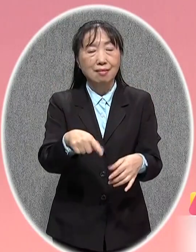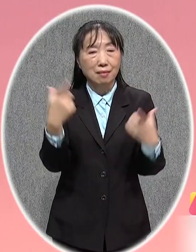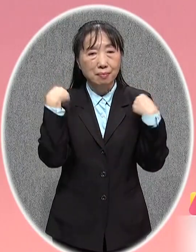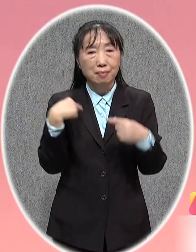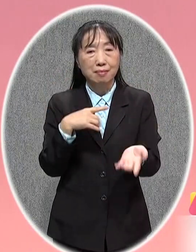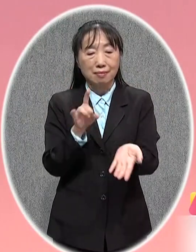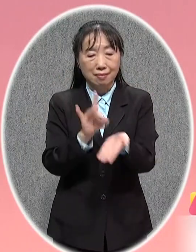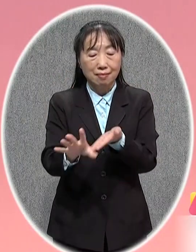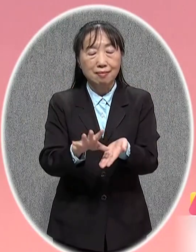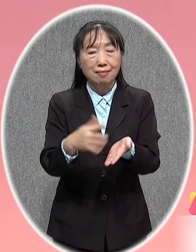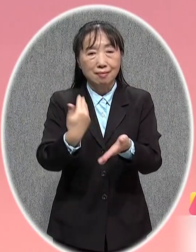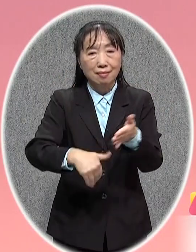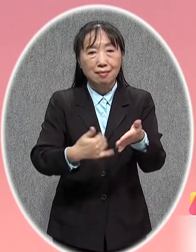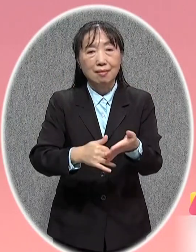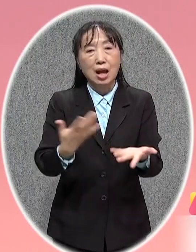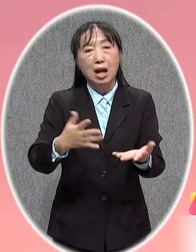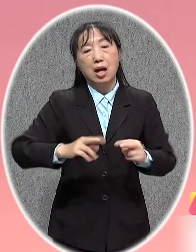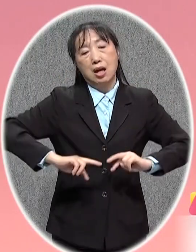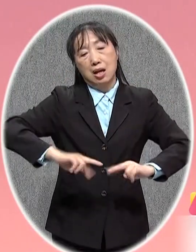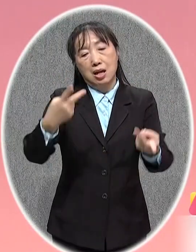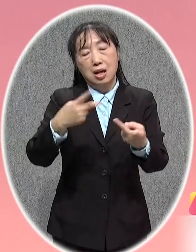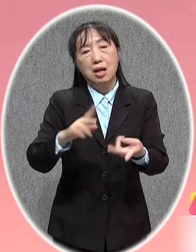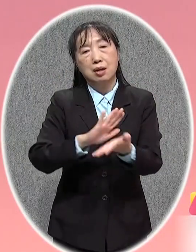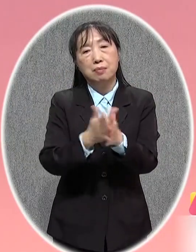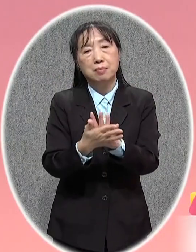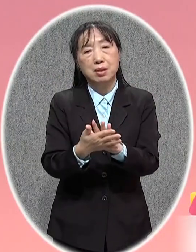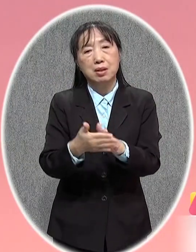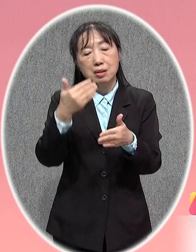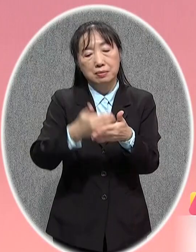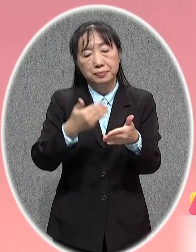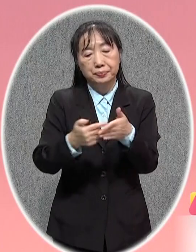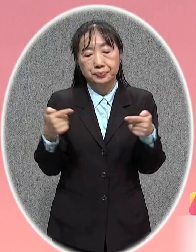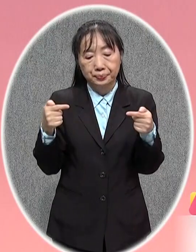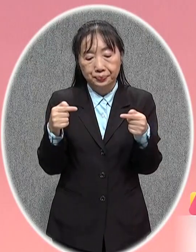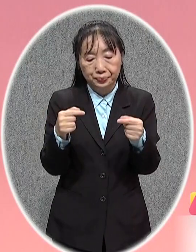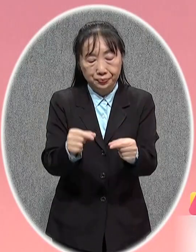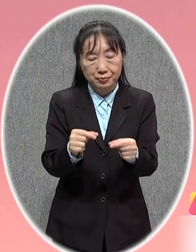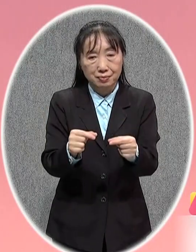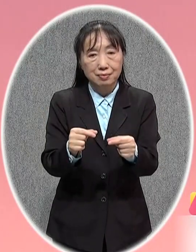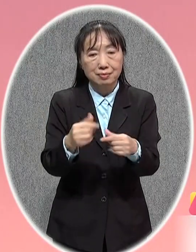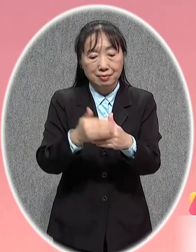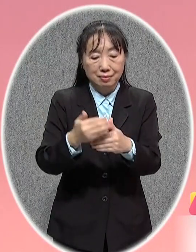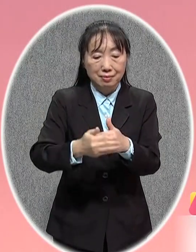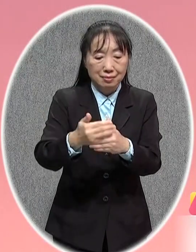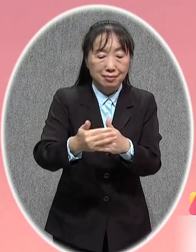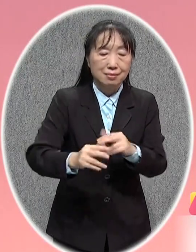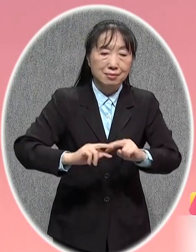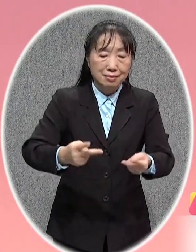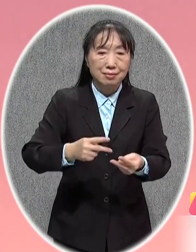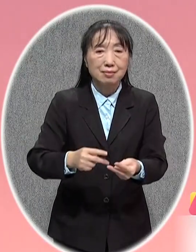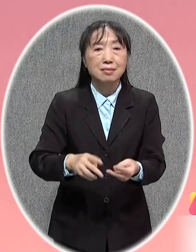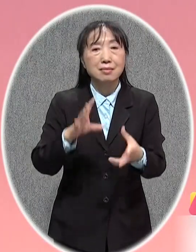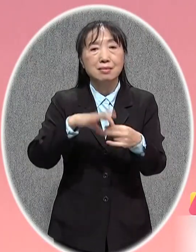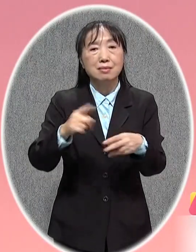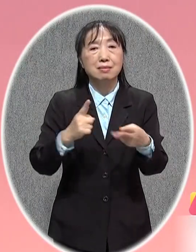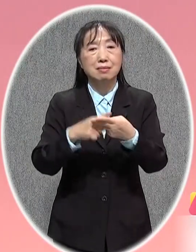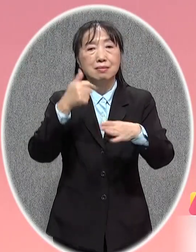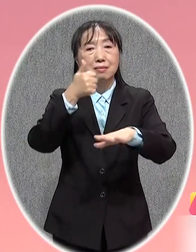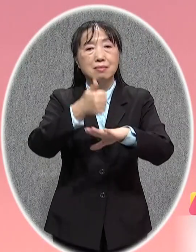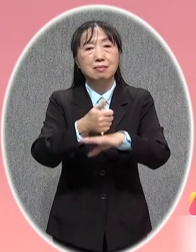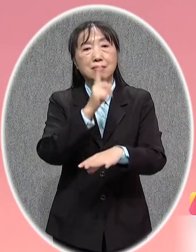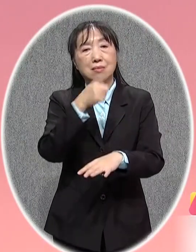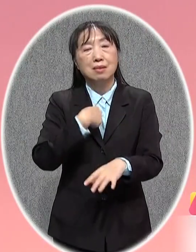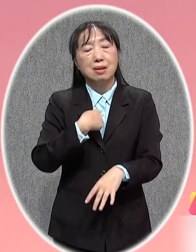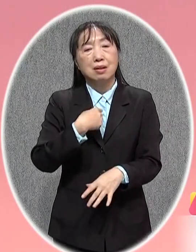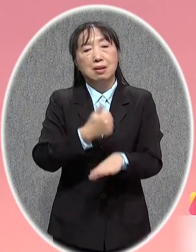眼改成了逐步减少，因此主席下马才落泪，并且向所有期待的国家致歉。为